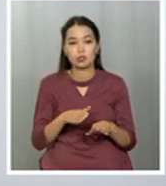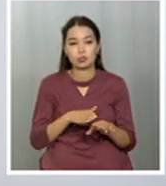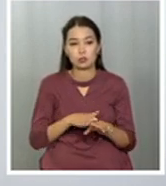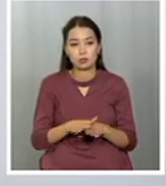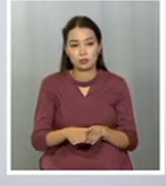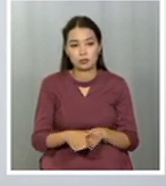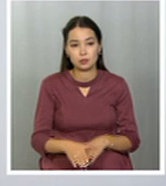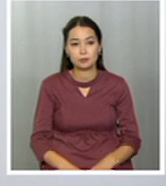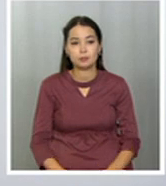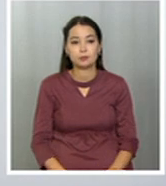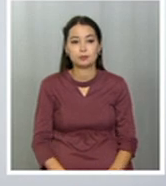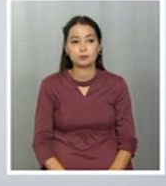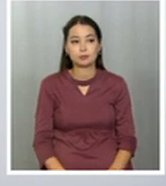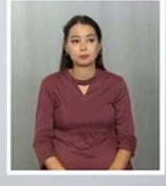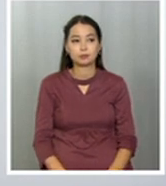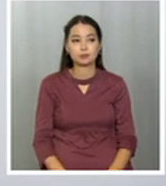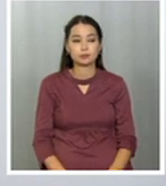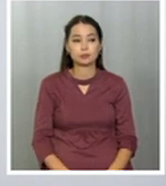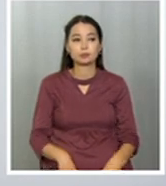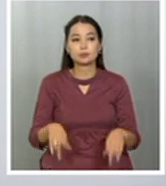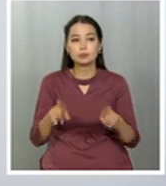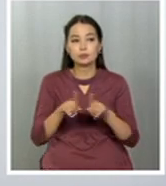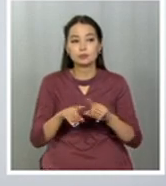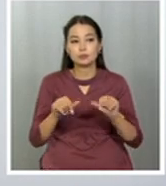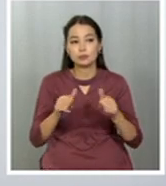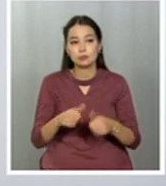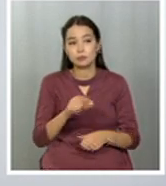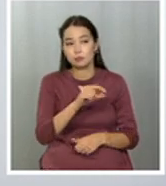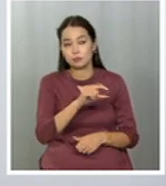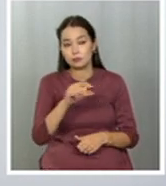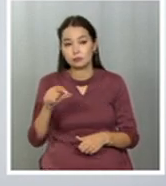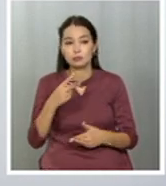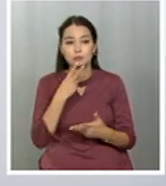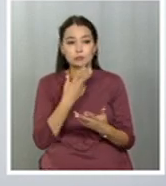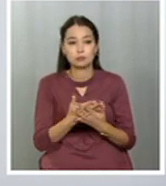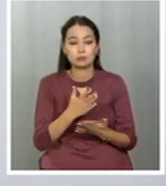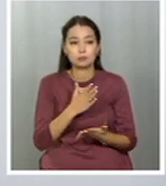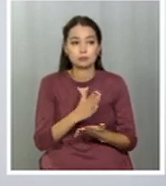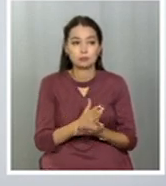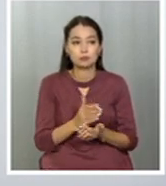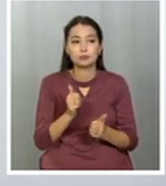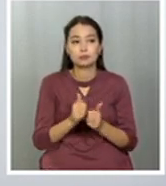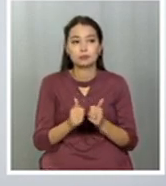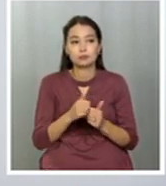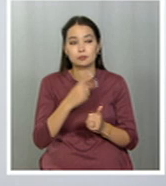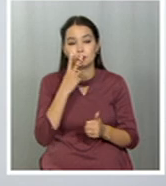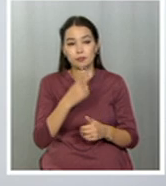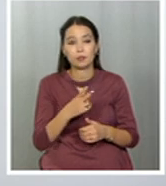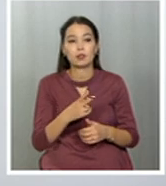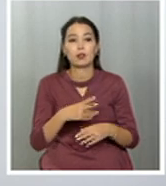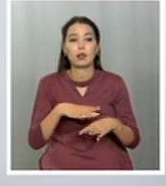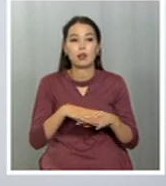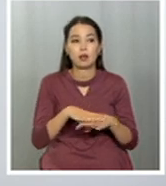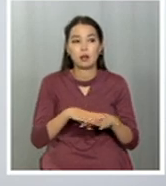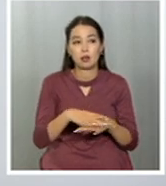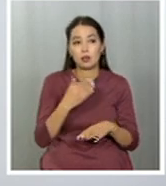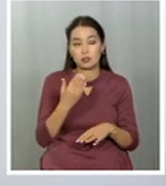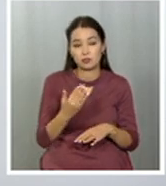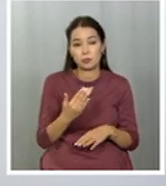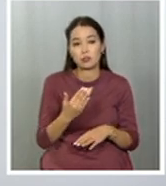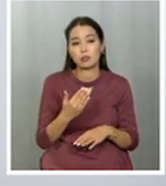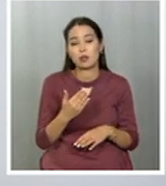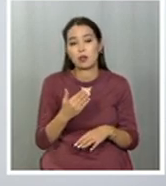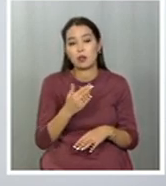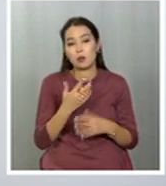шешіңіз. Теңдеу келесі түрде берілген. Құрамындағы әрқайсы арифметикалық прогрессия болғандықтан